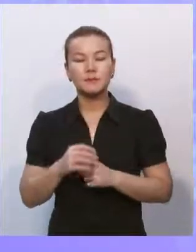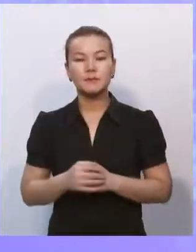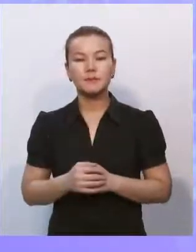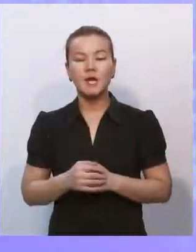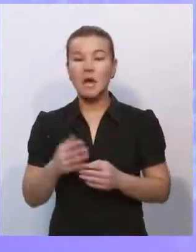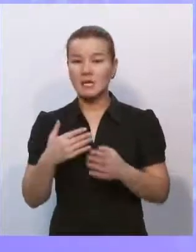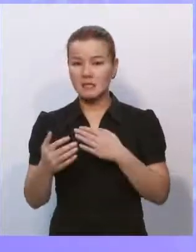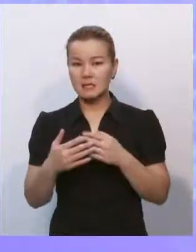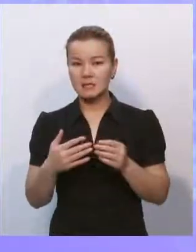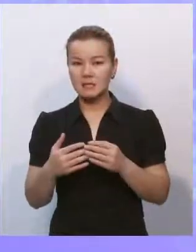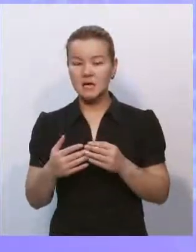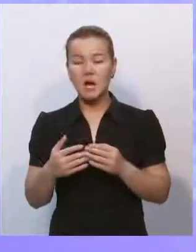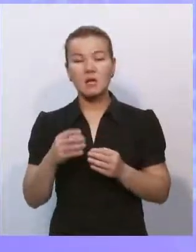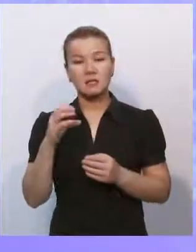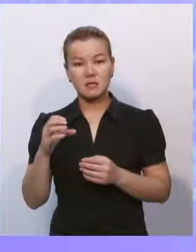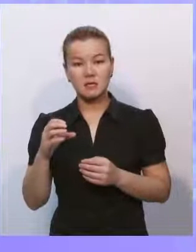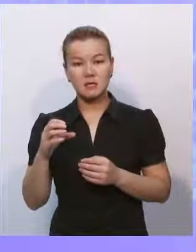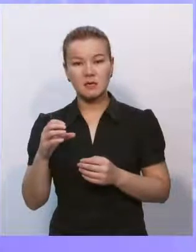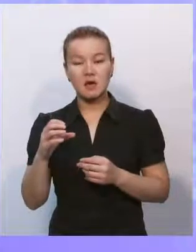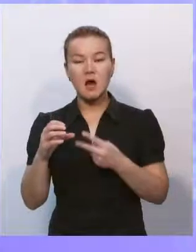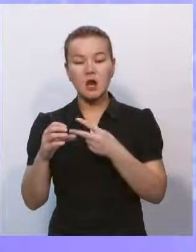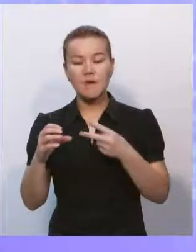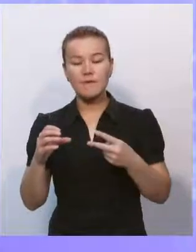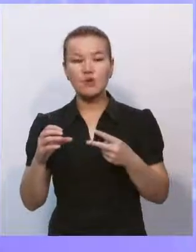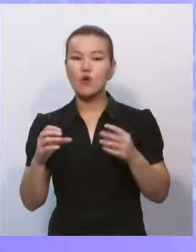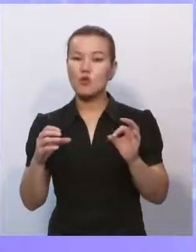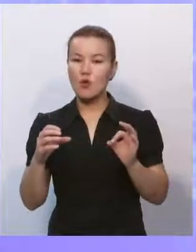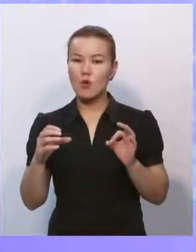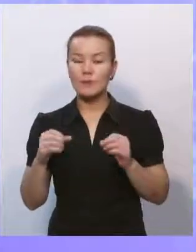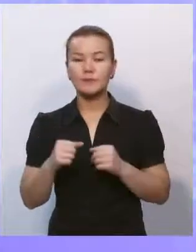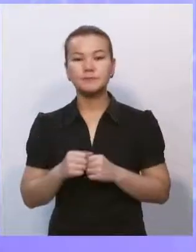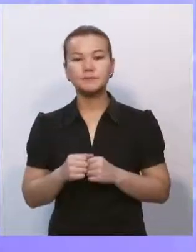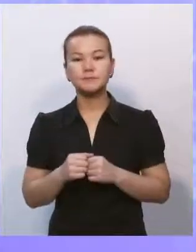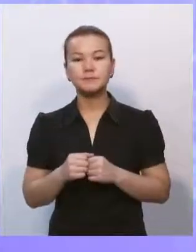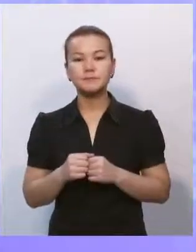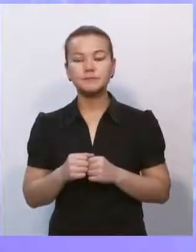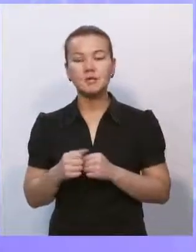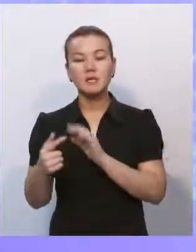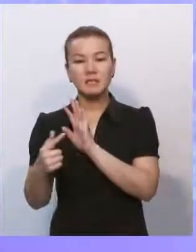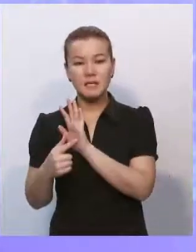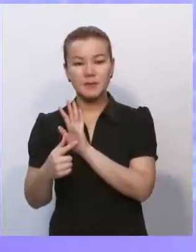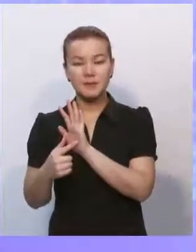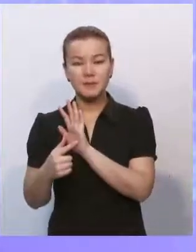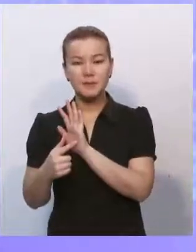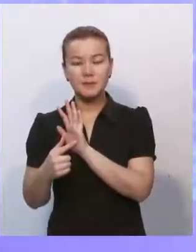если c равно 0 7